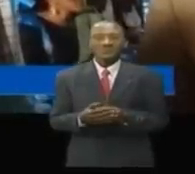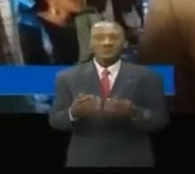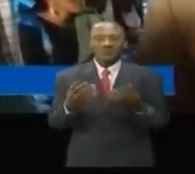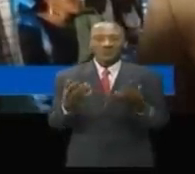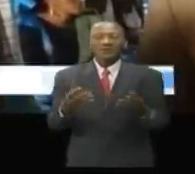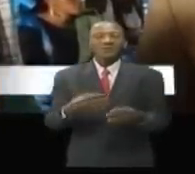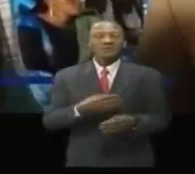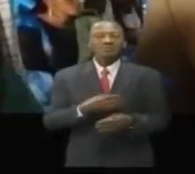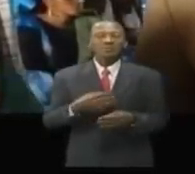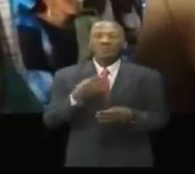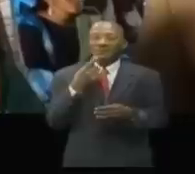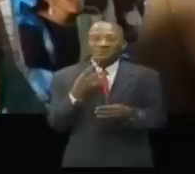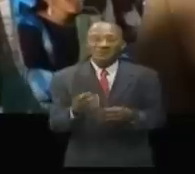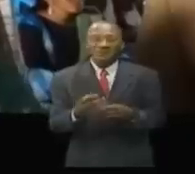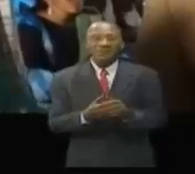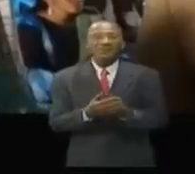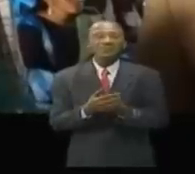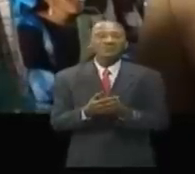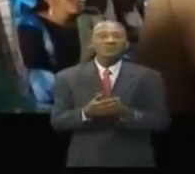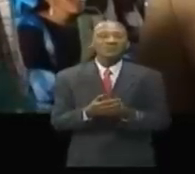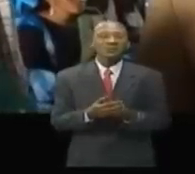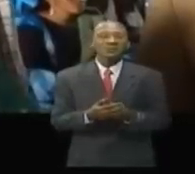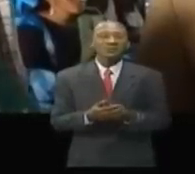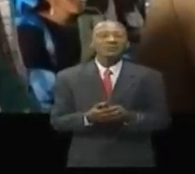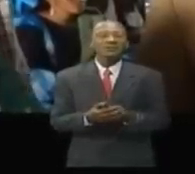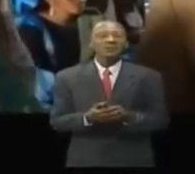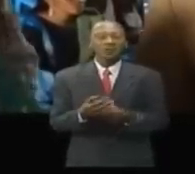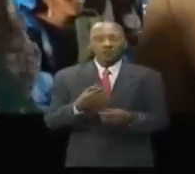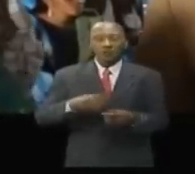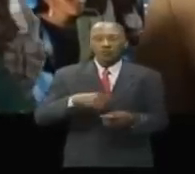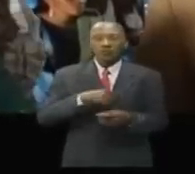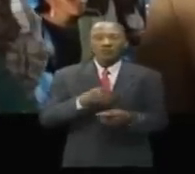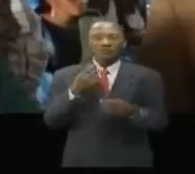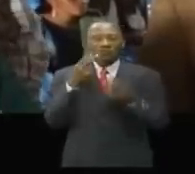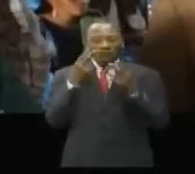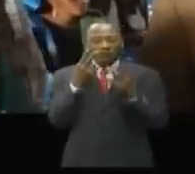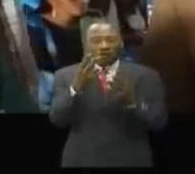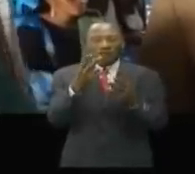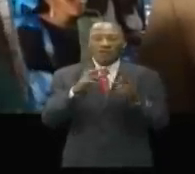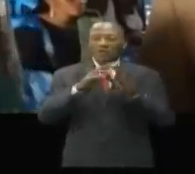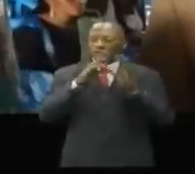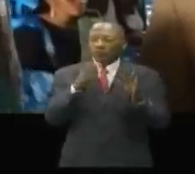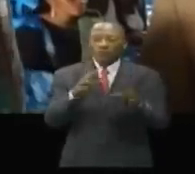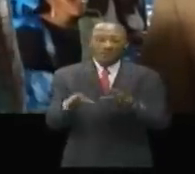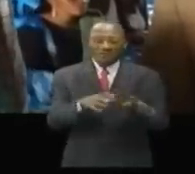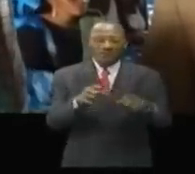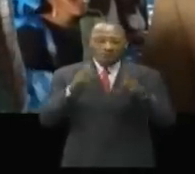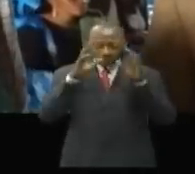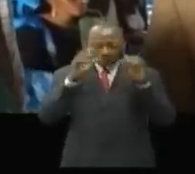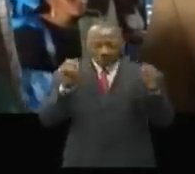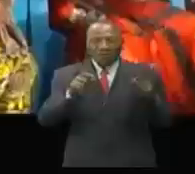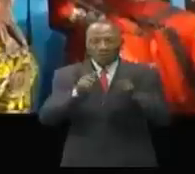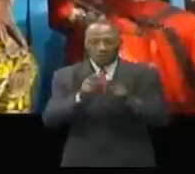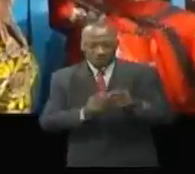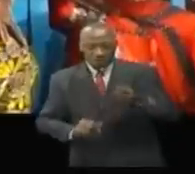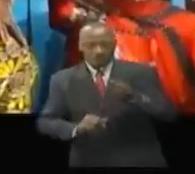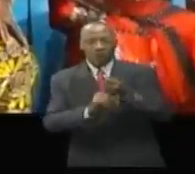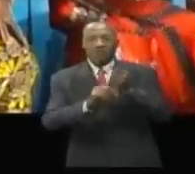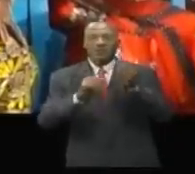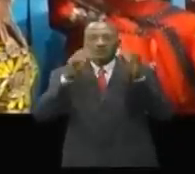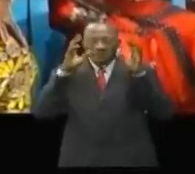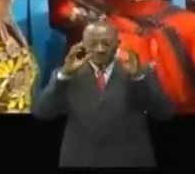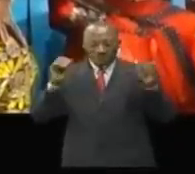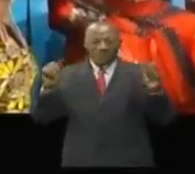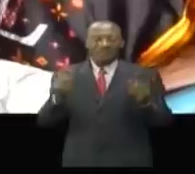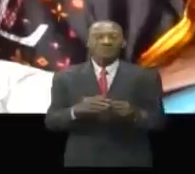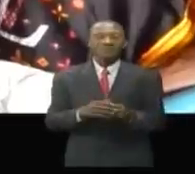garder jalousement et puis pas les confier à n'importe qui. Il faut que ça soit confié à un Congolais de père et de mère. Prochaine